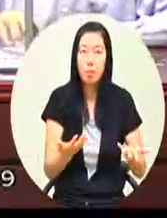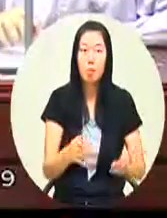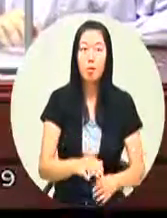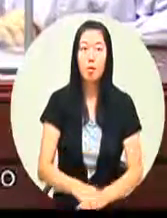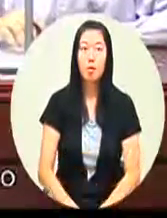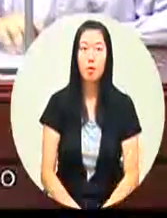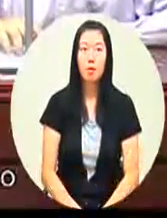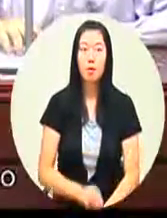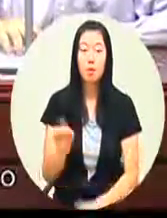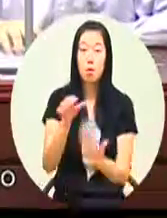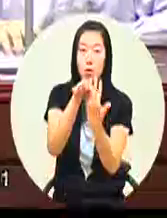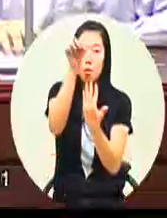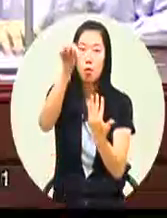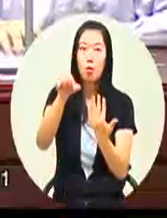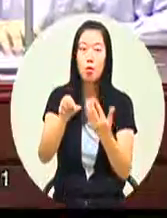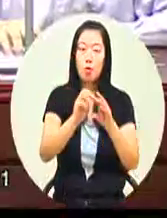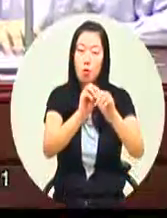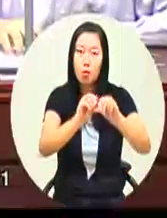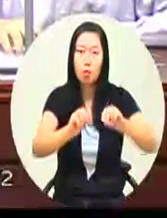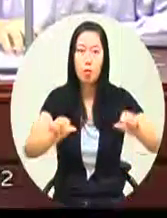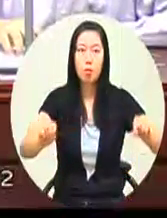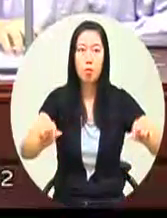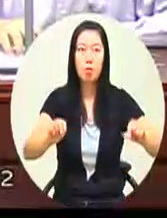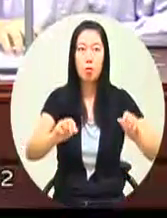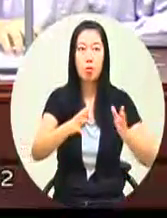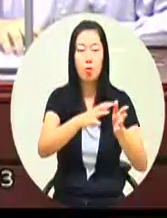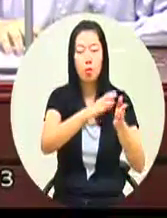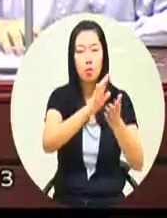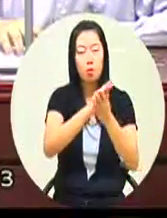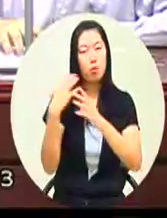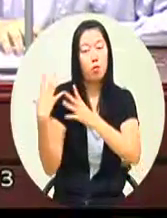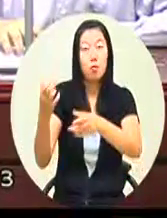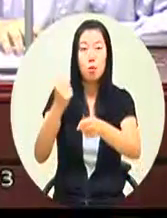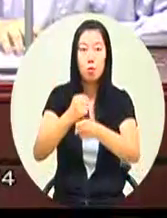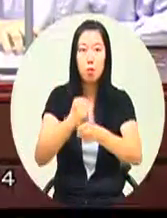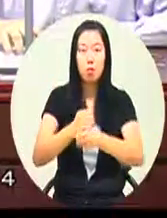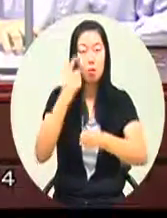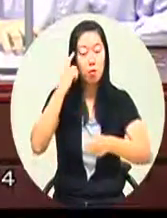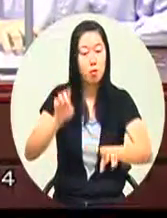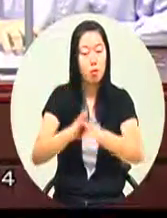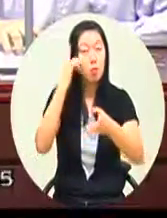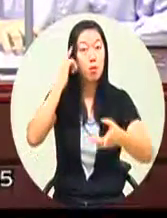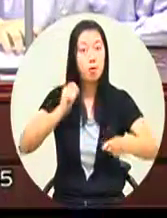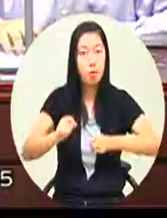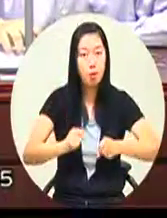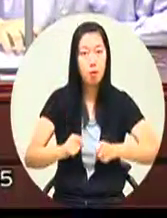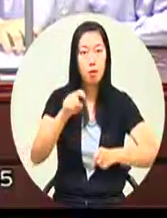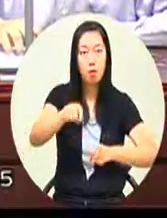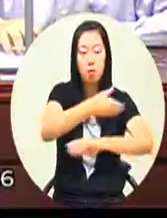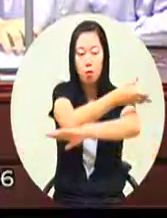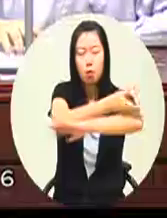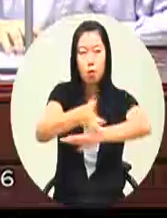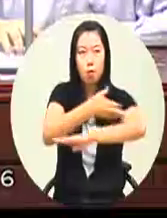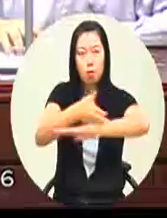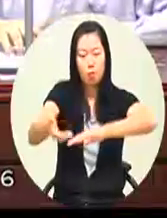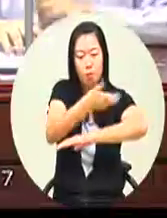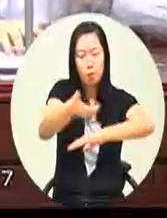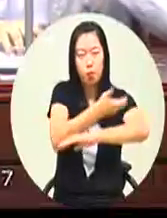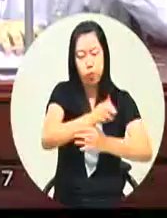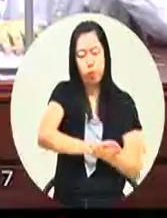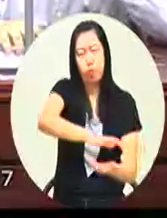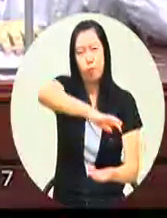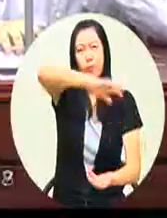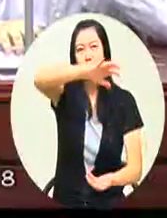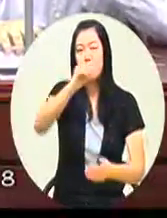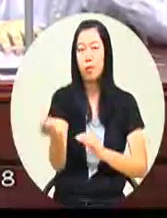迄、那个啥，贩土石方贩售的时阵，我都会发包啦。但是，这个所在淤积的量吼，实在是有那真紧啦。